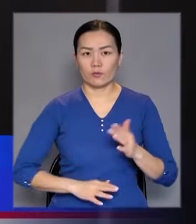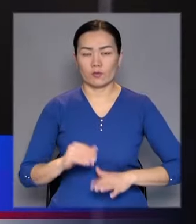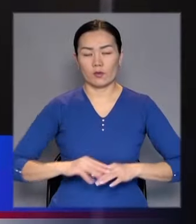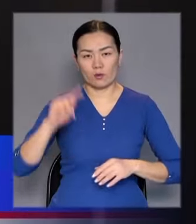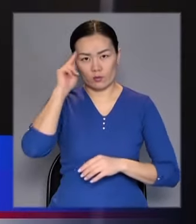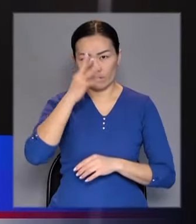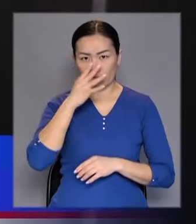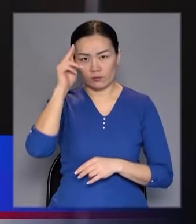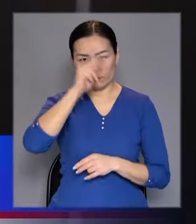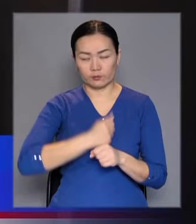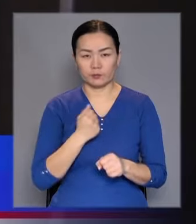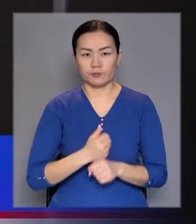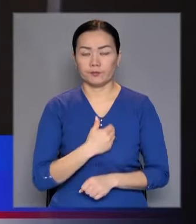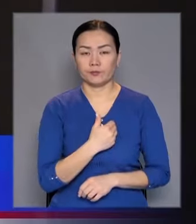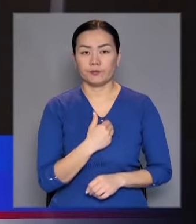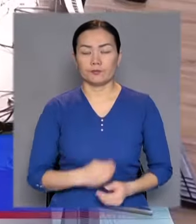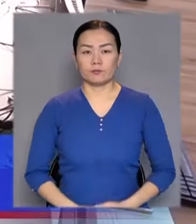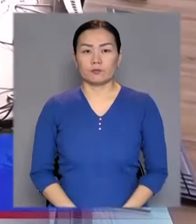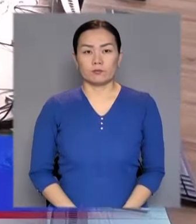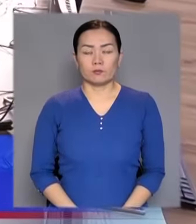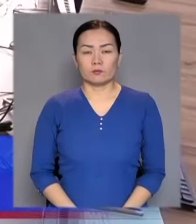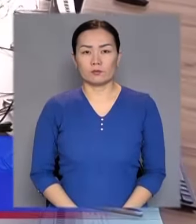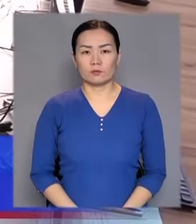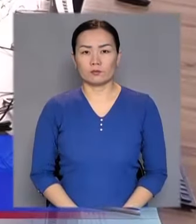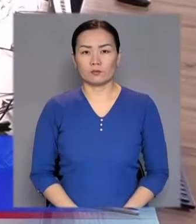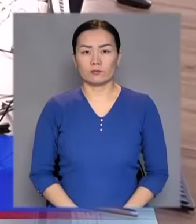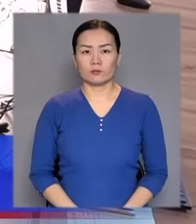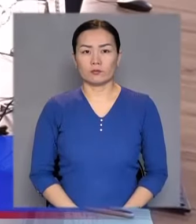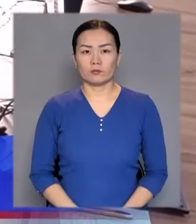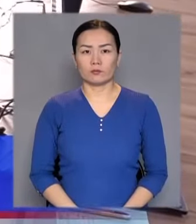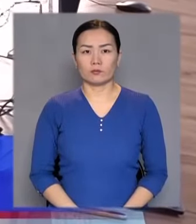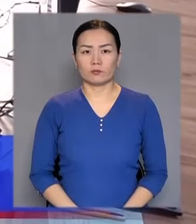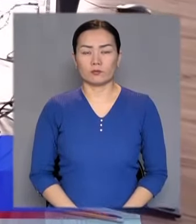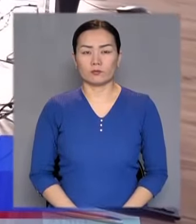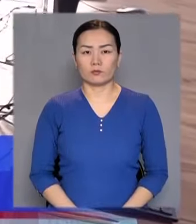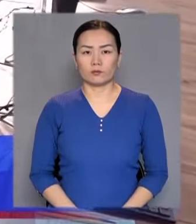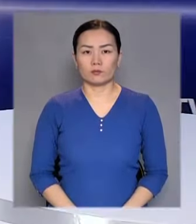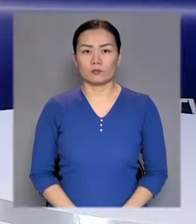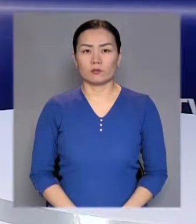мамандығы бойынша шетелде қызмет етсем дейді. Раушан Нұрболат, Жарылғаш Алғасов, жаңалық қызметі.